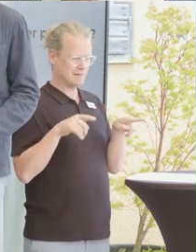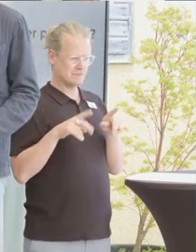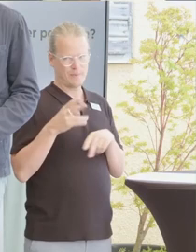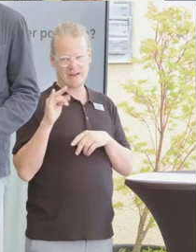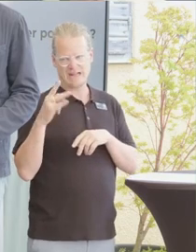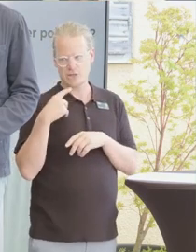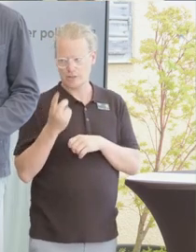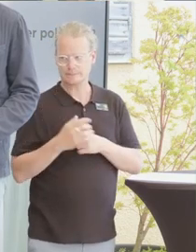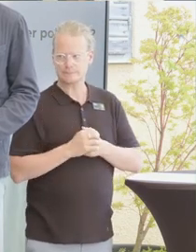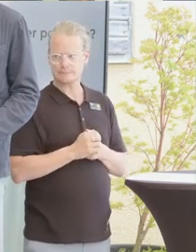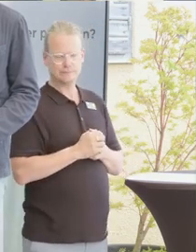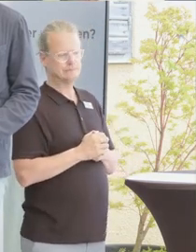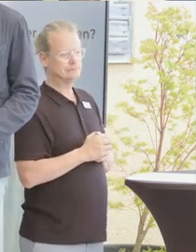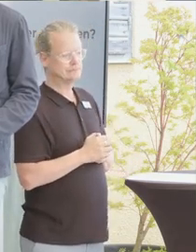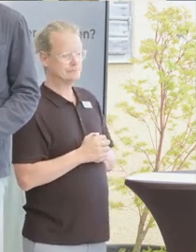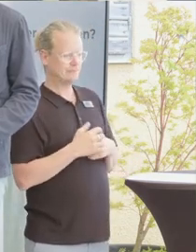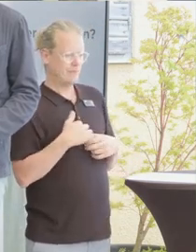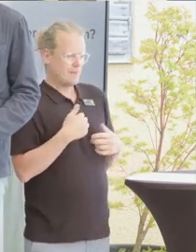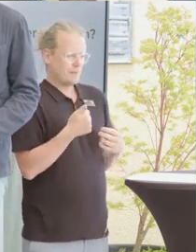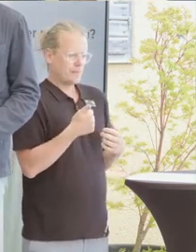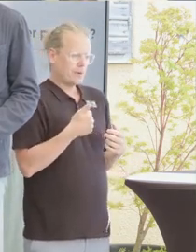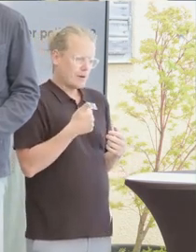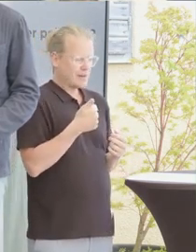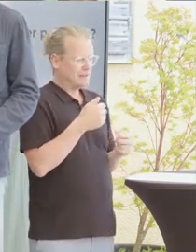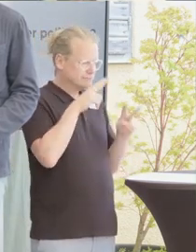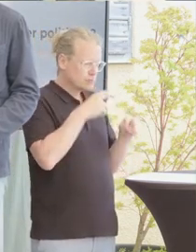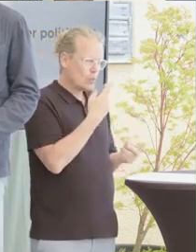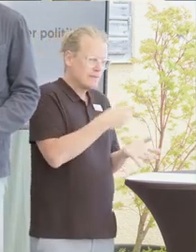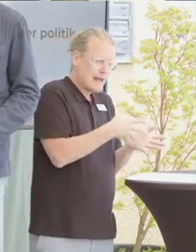också för validering av forskningen. Att andra sen kan gå tillbaka och se